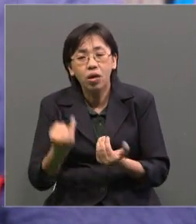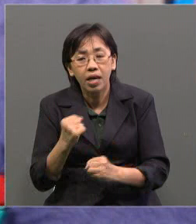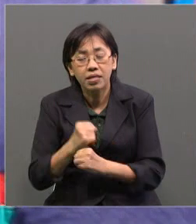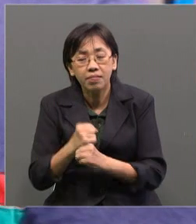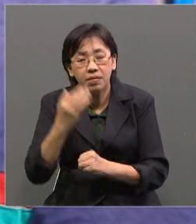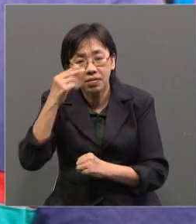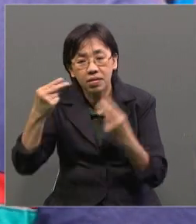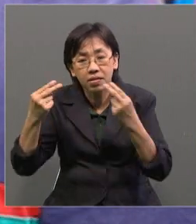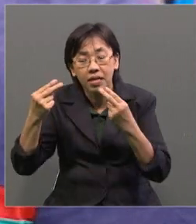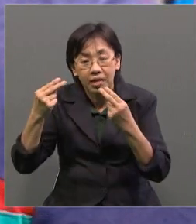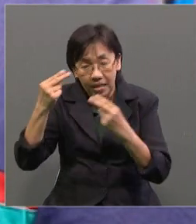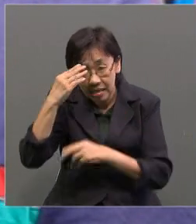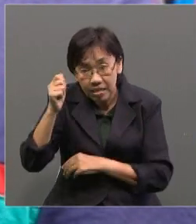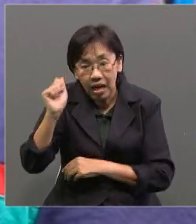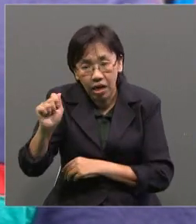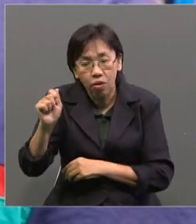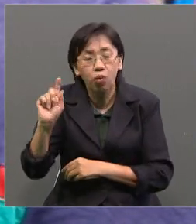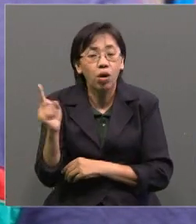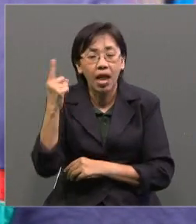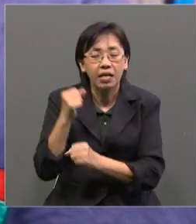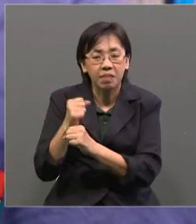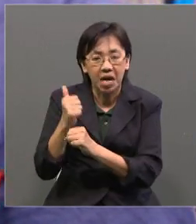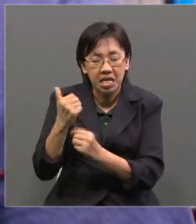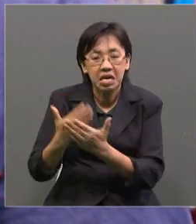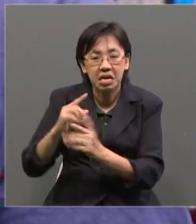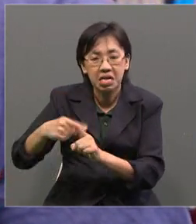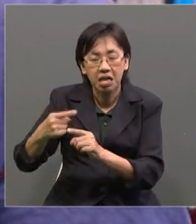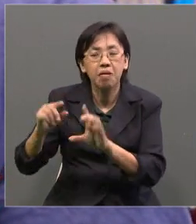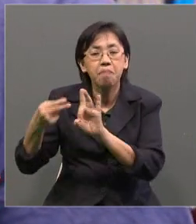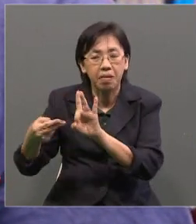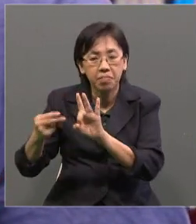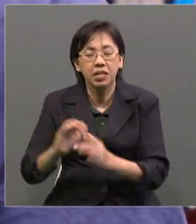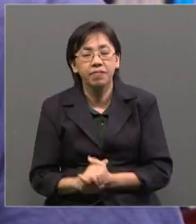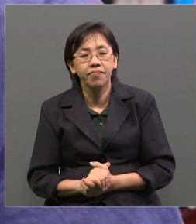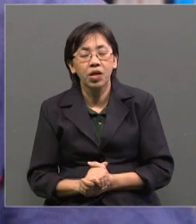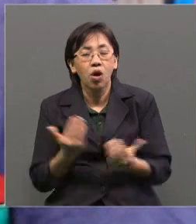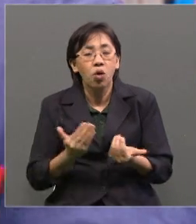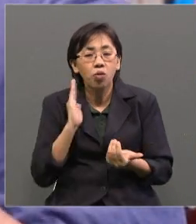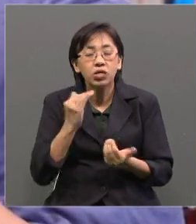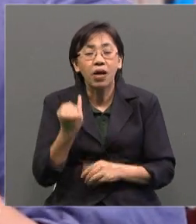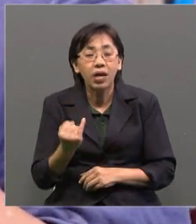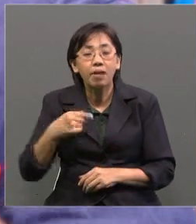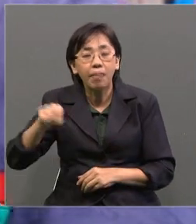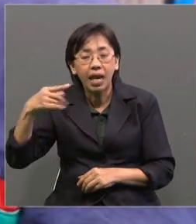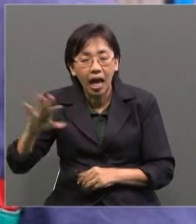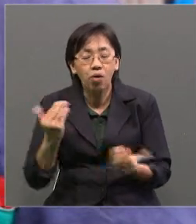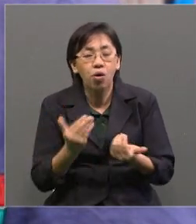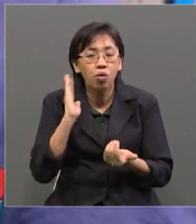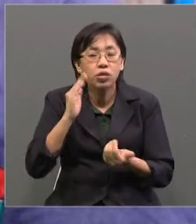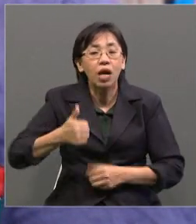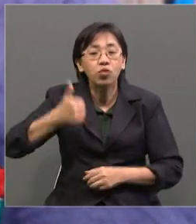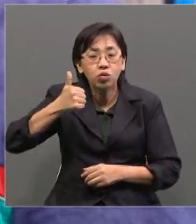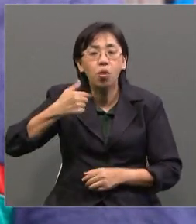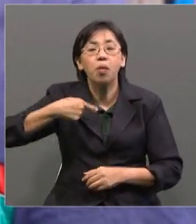งานที่ประเทศอิสราเอลเป็นคนแรกรายได้ดีเดือนละ 80,000 บาทหลังจากนั้นเนี่ยพอลูกชายคนเล็กไปใช่ไหมฮะลูกชายคนโตก็เลย